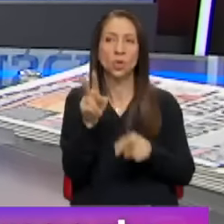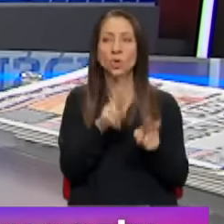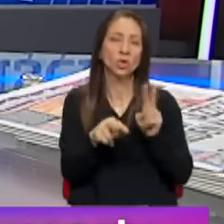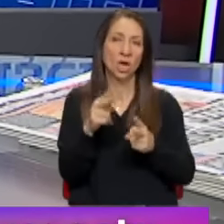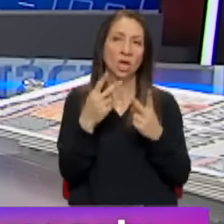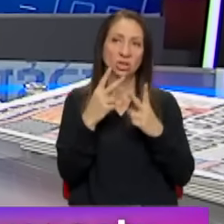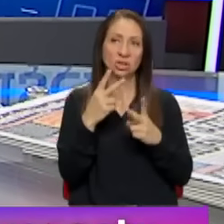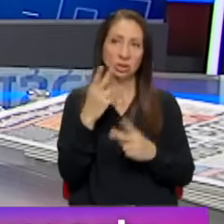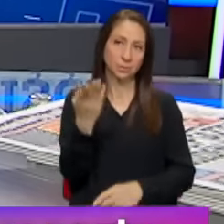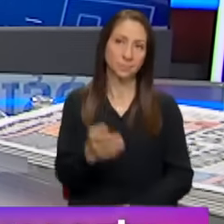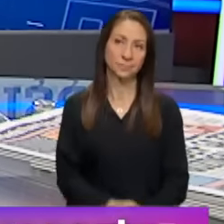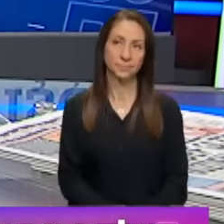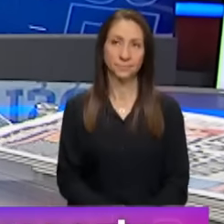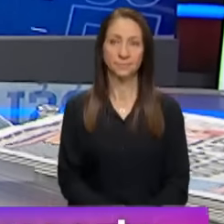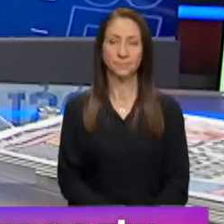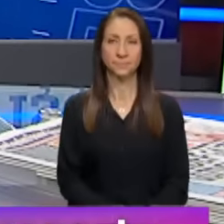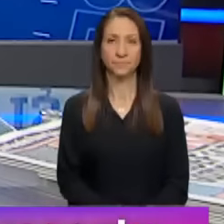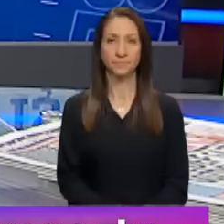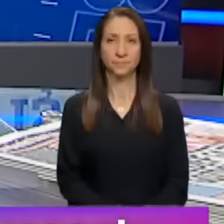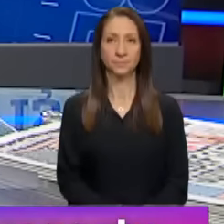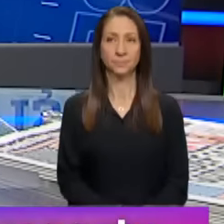iş cinayetlerinde öldüğünü raporladı.